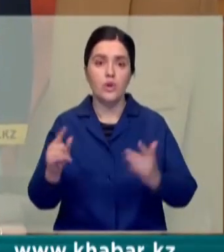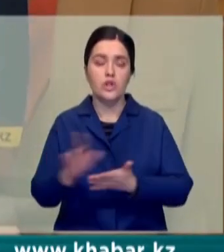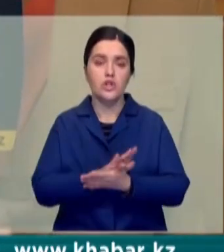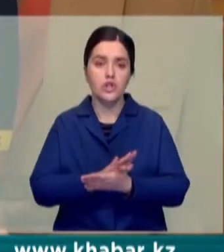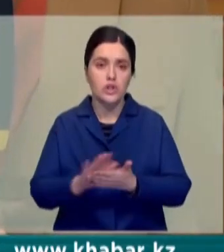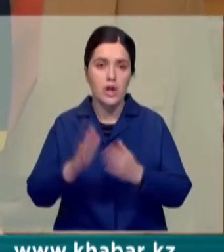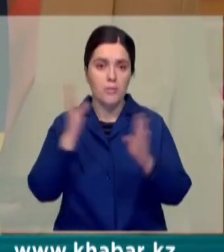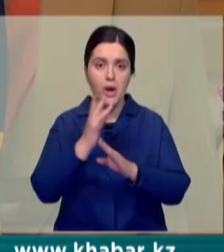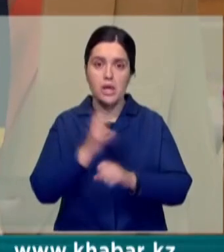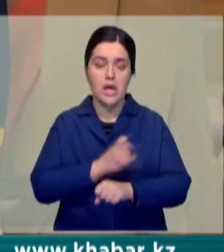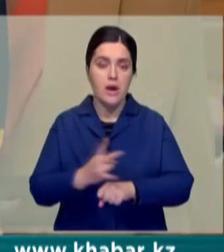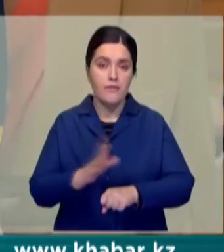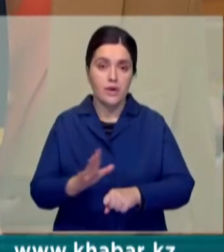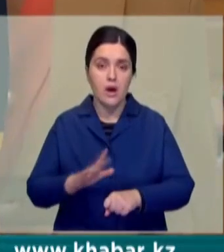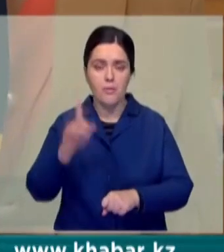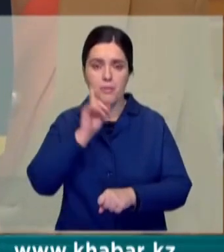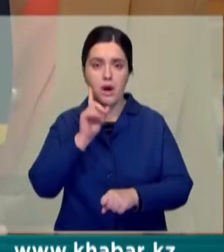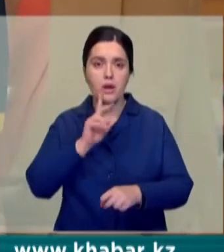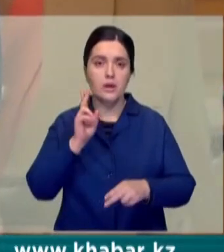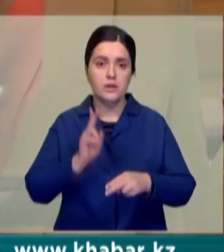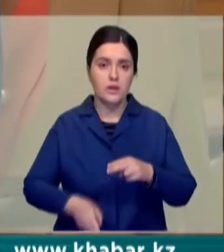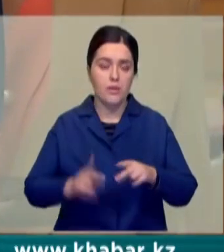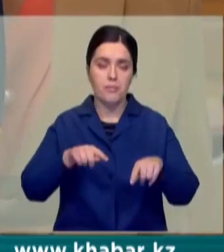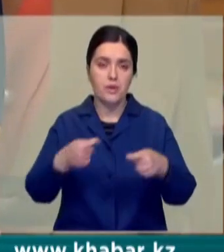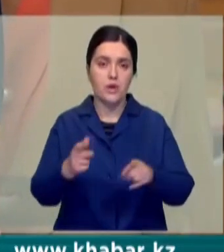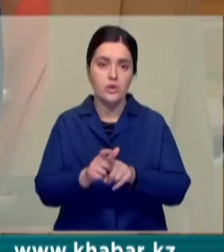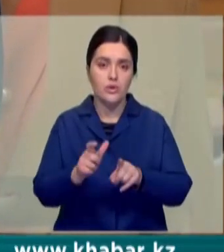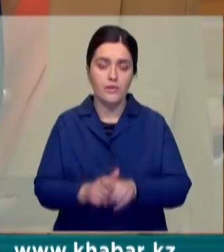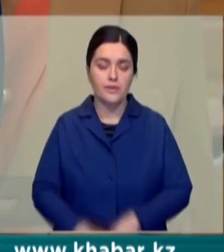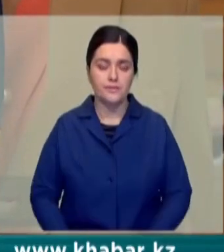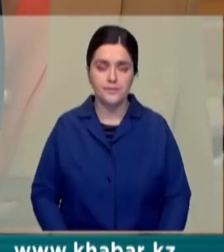экологической безопасности. На этом у меня все. Салтанат, передаю вам слово.